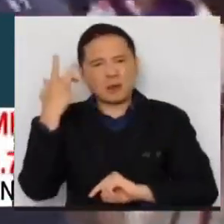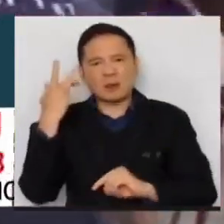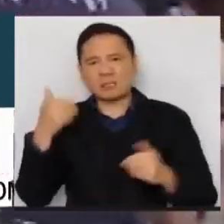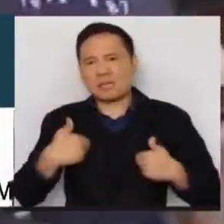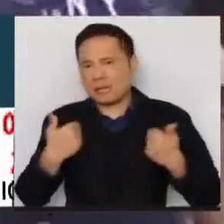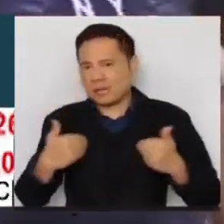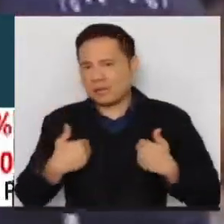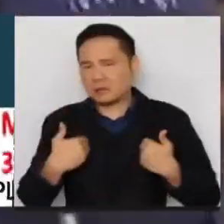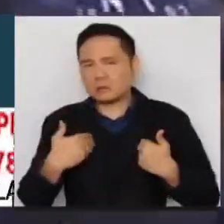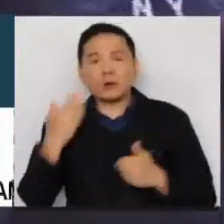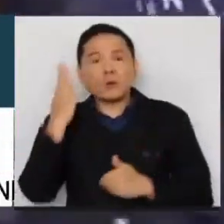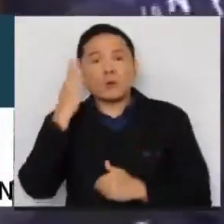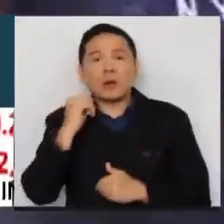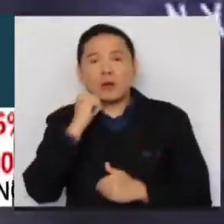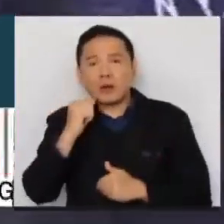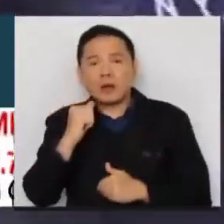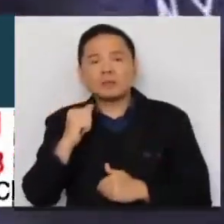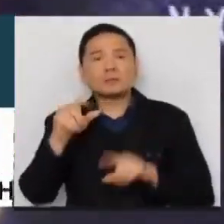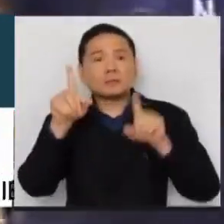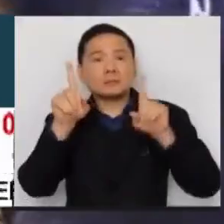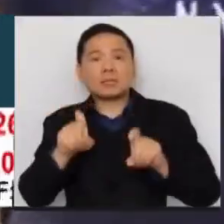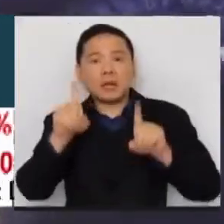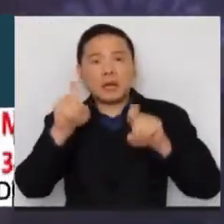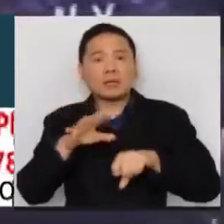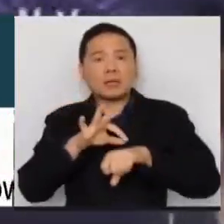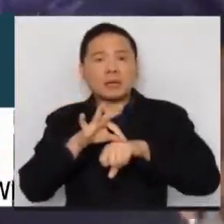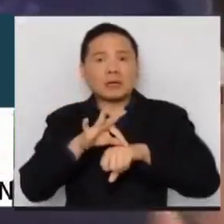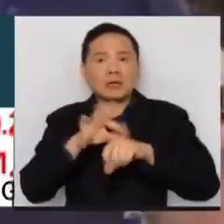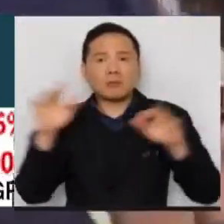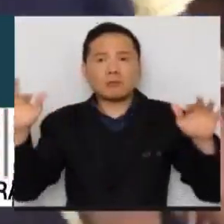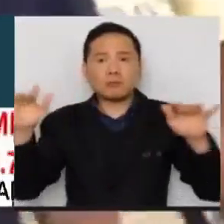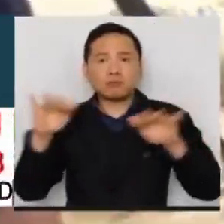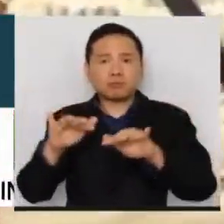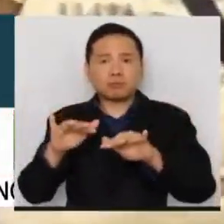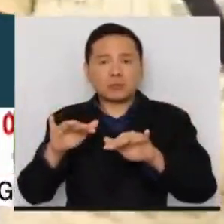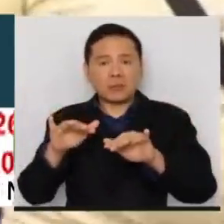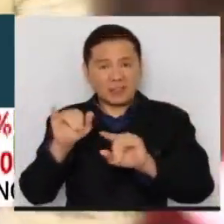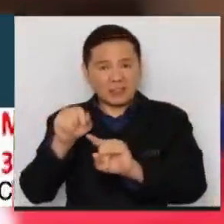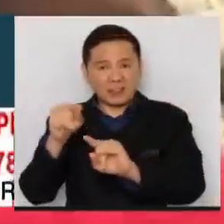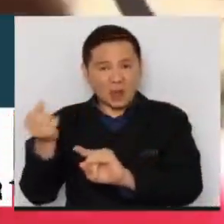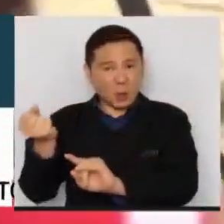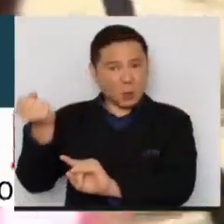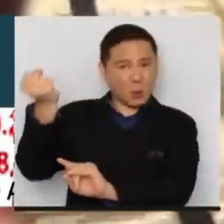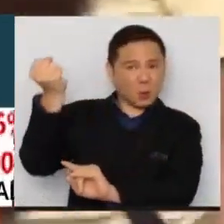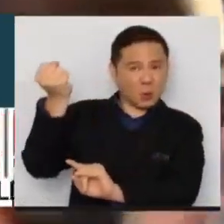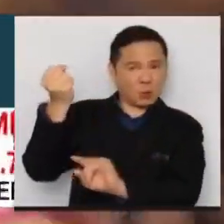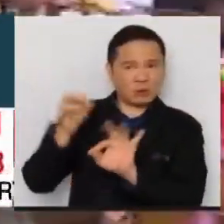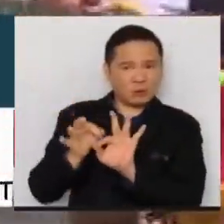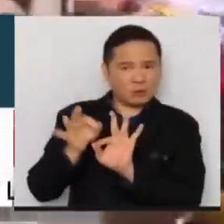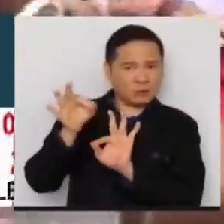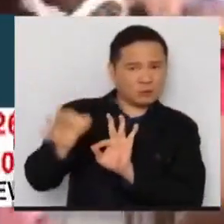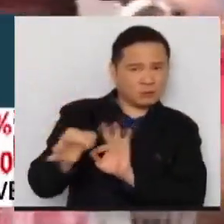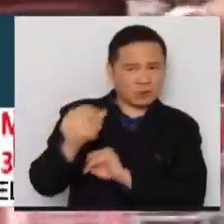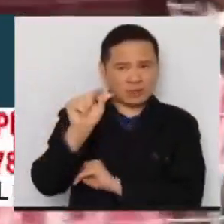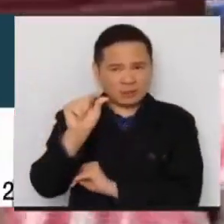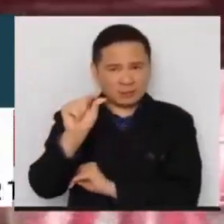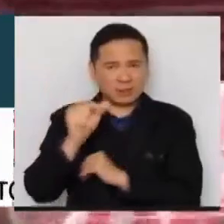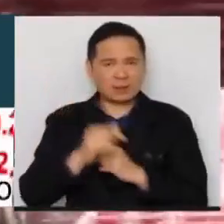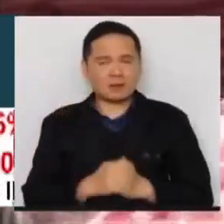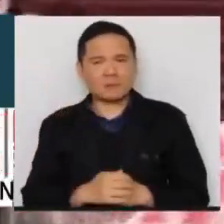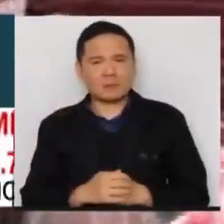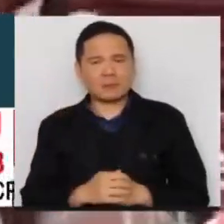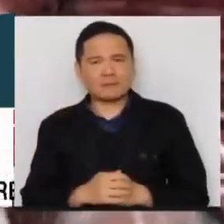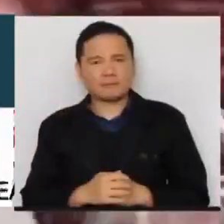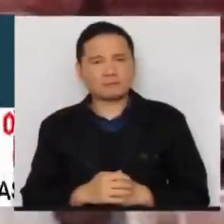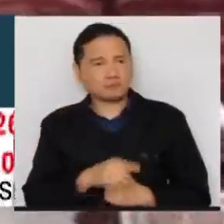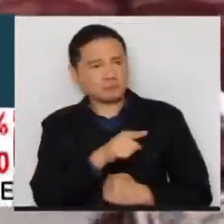yung pilot ng kanilang face-to-face, huwag munang ituloy, i-delay lang muna ng konti. Payag naman